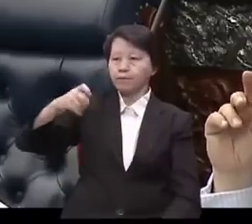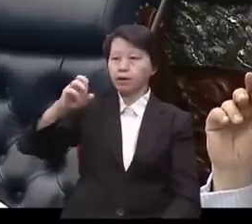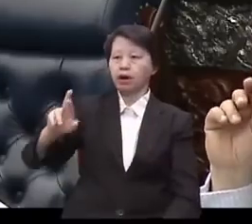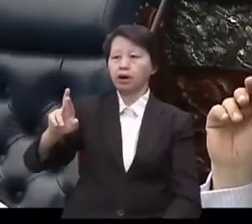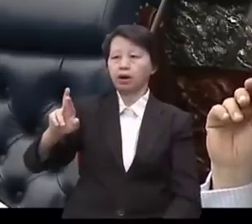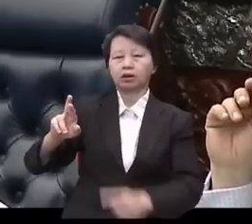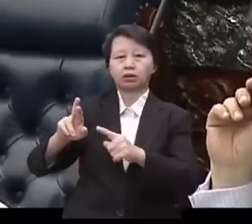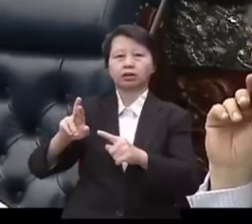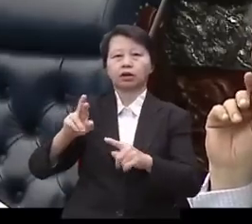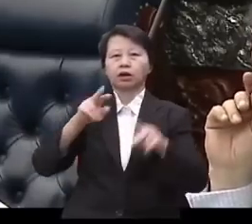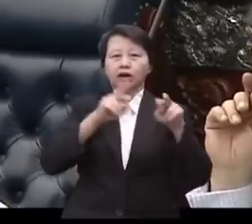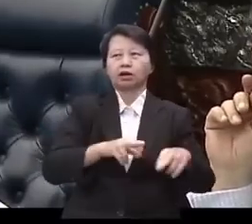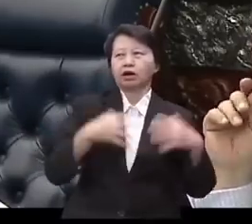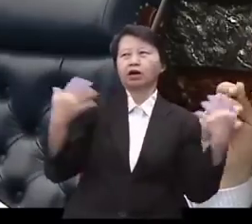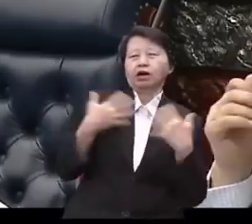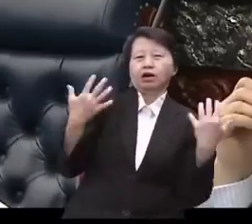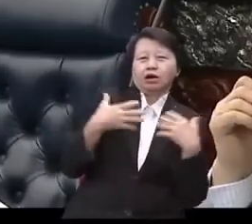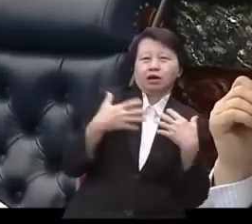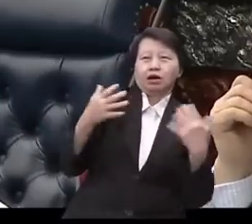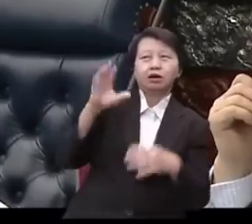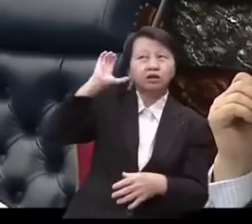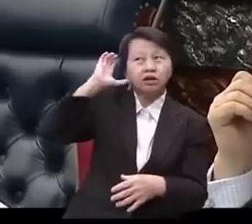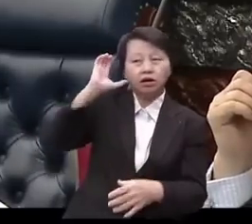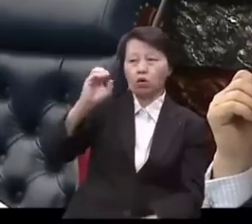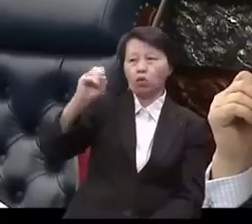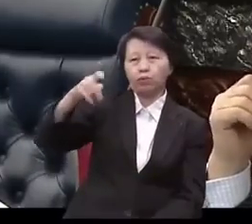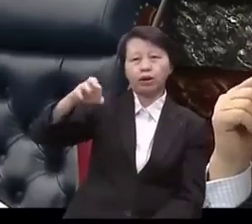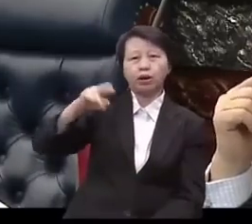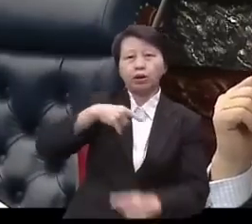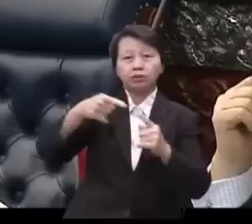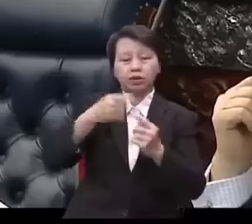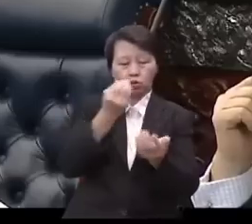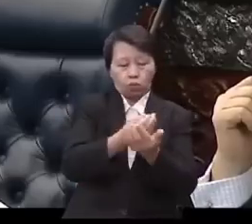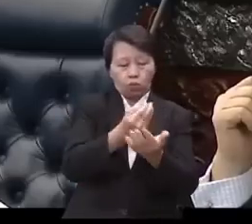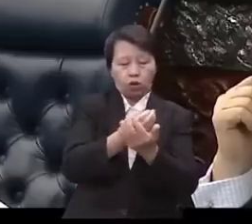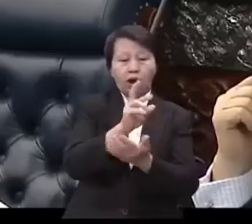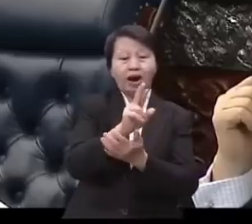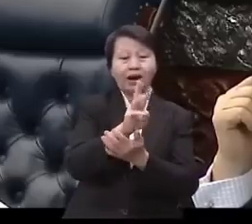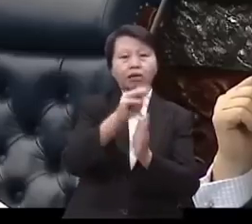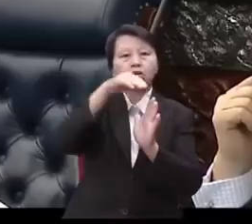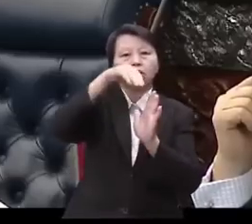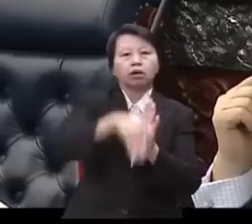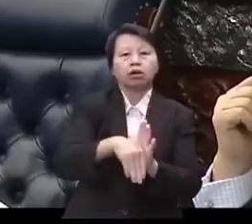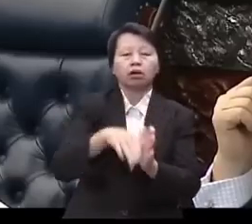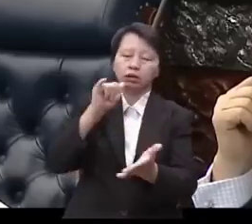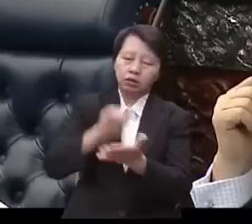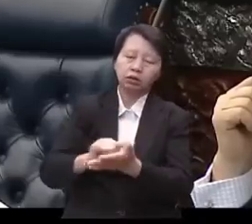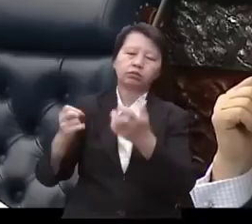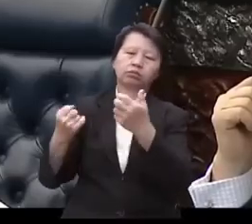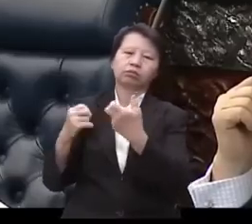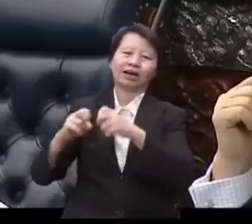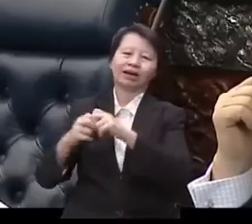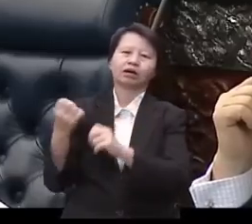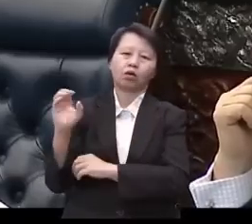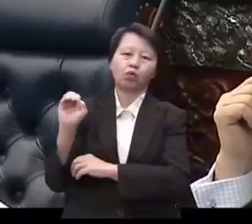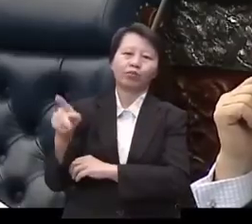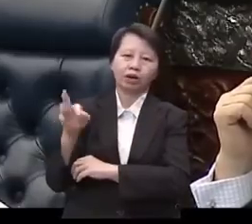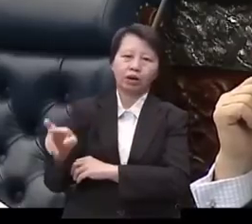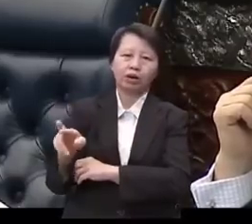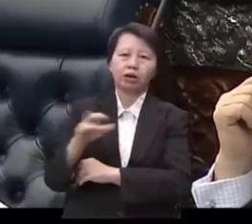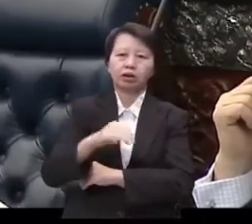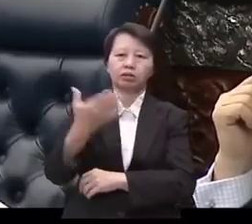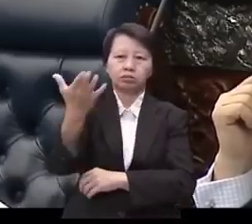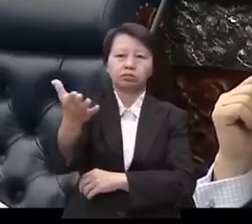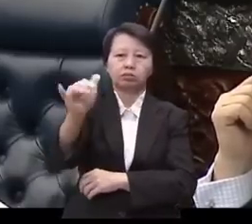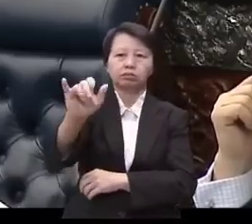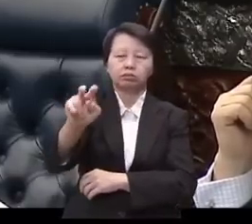satu ketakutan rakyat. Dan apabila nilai mata wang kita merudum, itulah kesannya pada kita. Dan jaminan Yang Amat Berhormat, memang